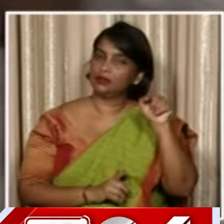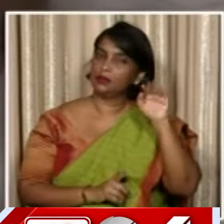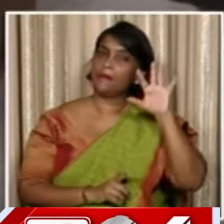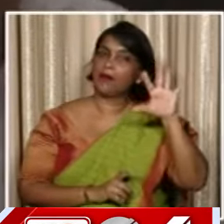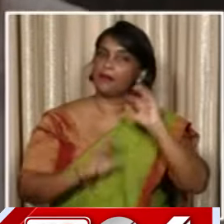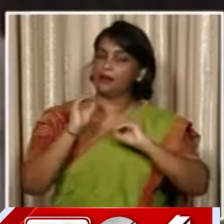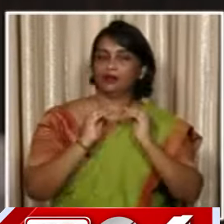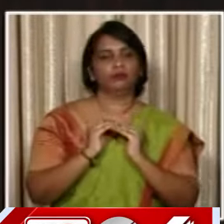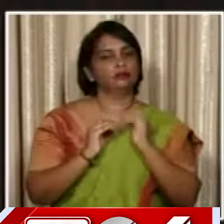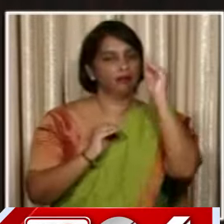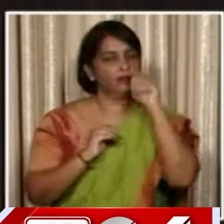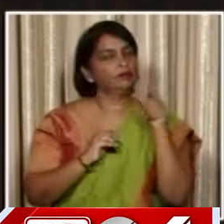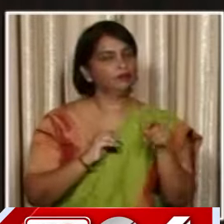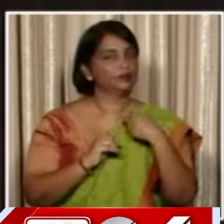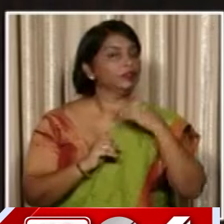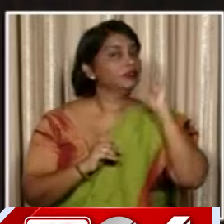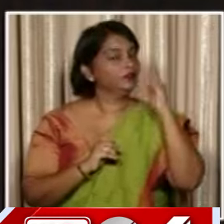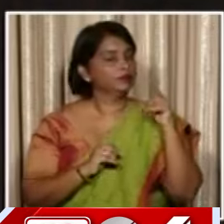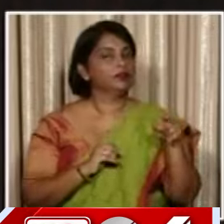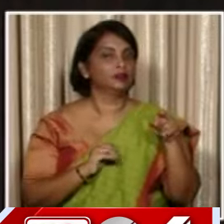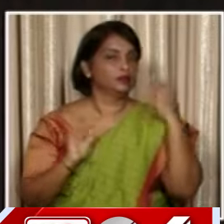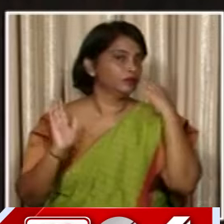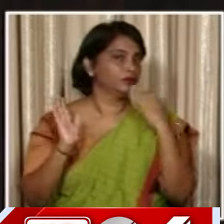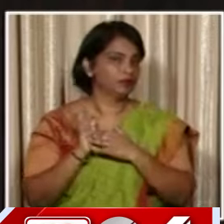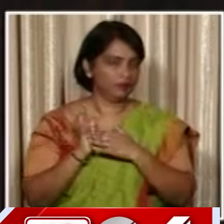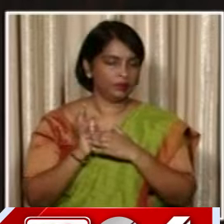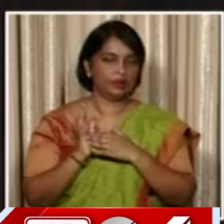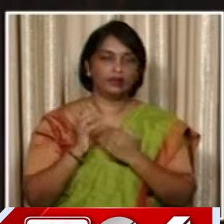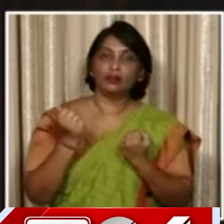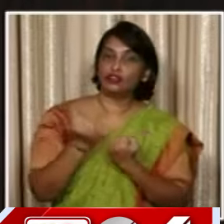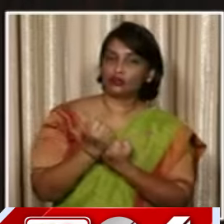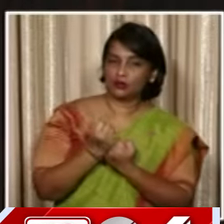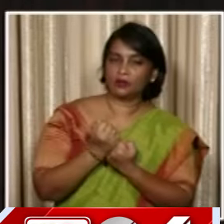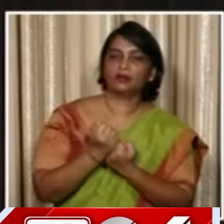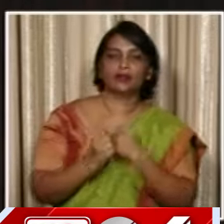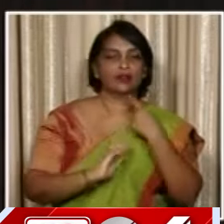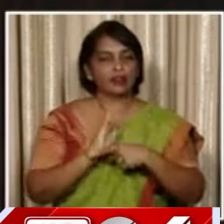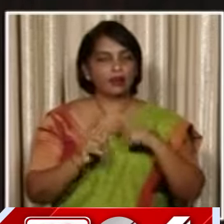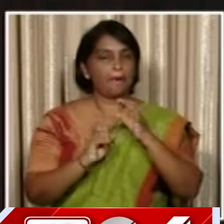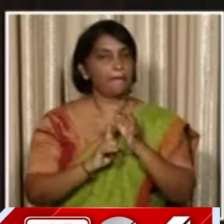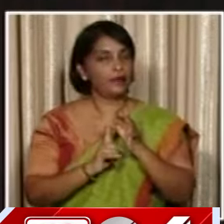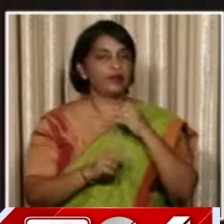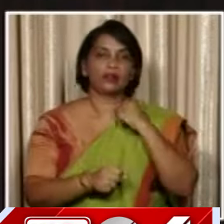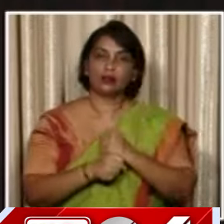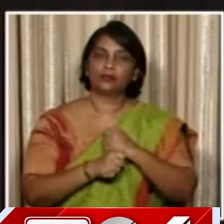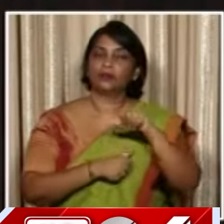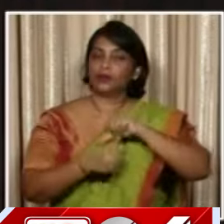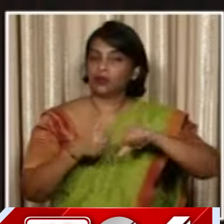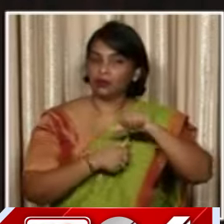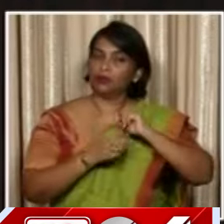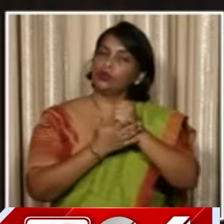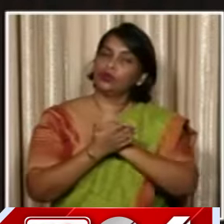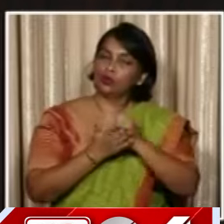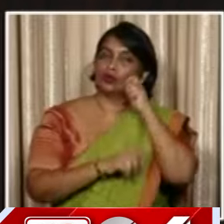141.5ක වර්ධනයක් වෙලා තියෙනවා විශේෂයෙන්ම මේ සඳහා දායක වෙච්ච මේ රටේ පුද්ගලික හා රාජ්‍යාංශයේ